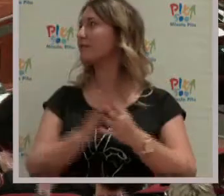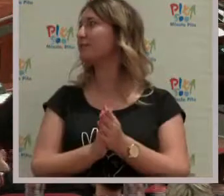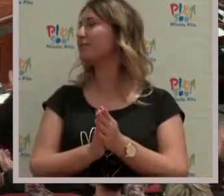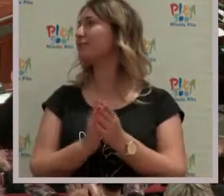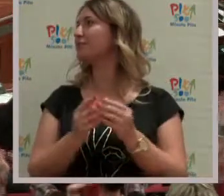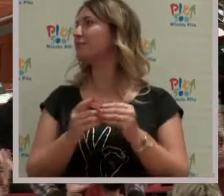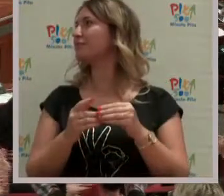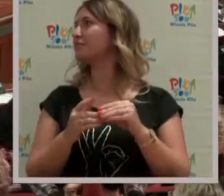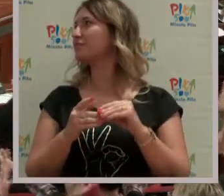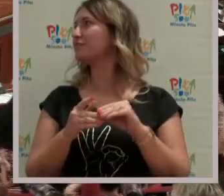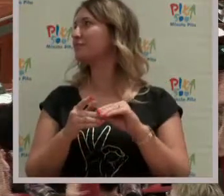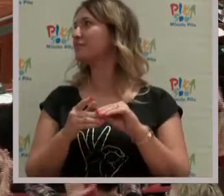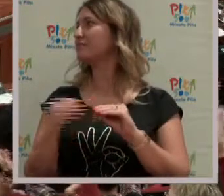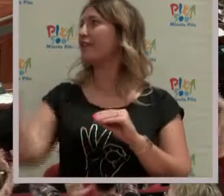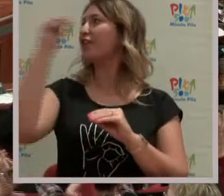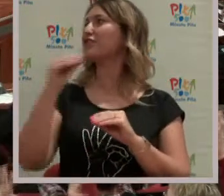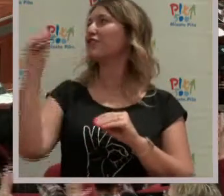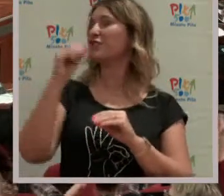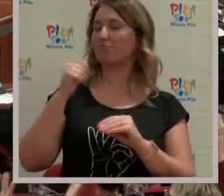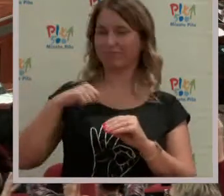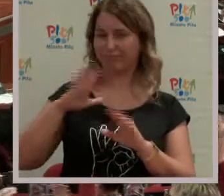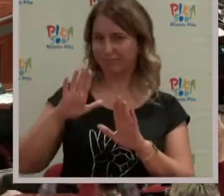prezesie, jeżeli pan był uprzejmy, panie prezesie,